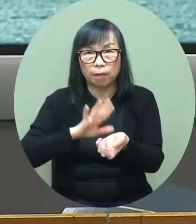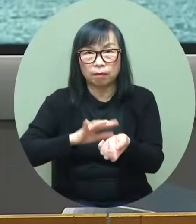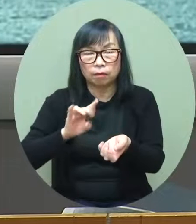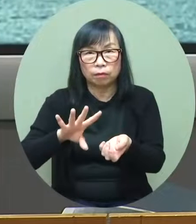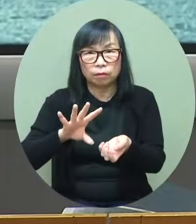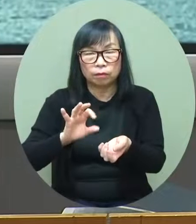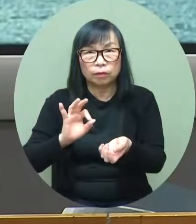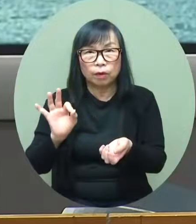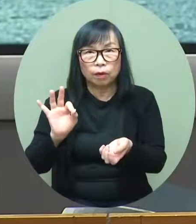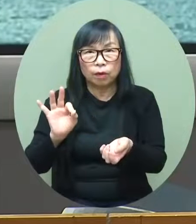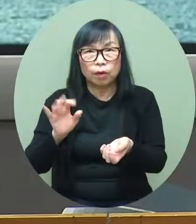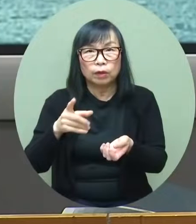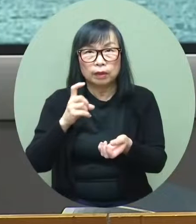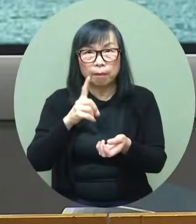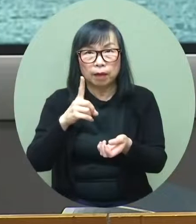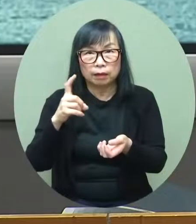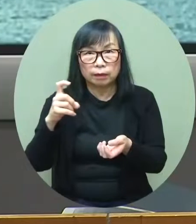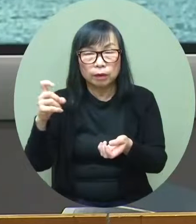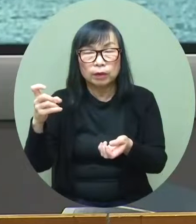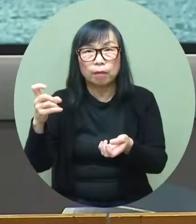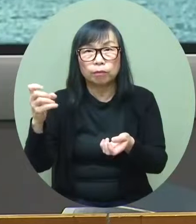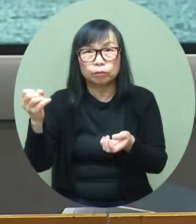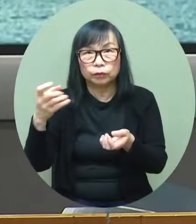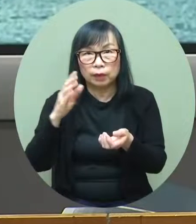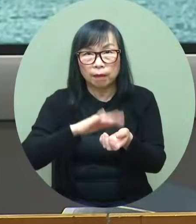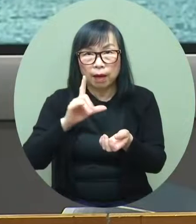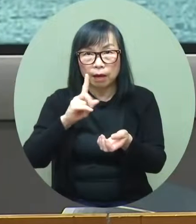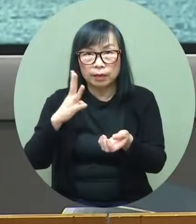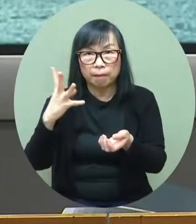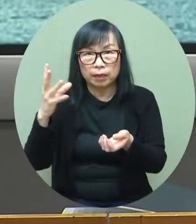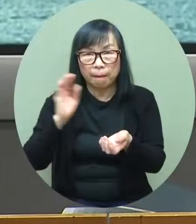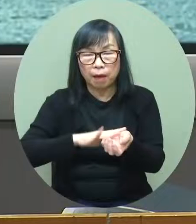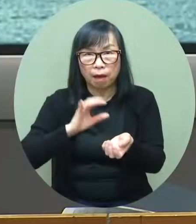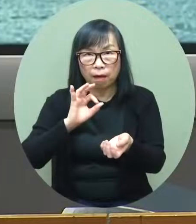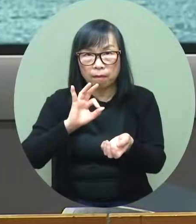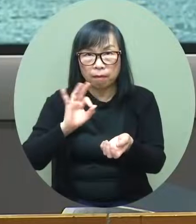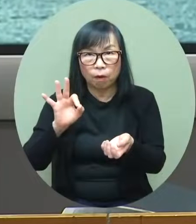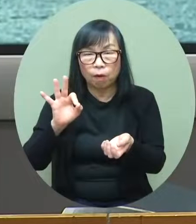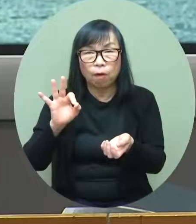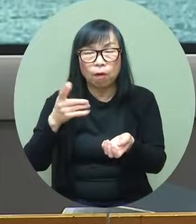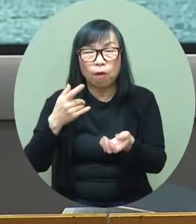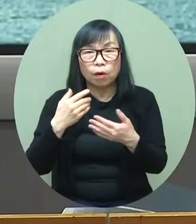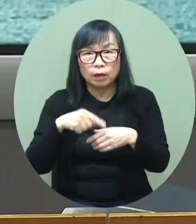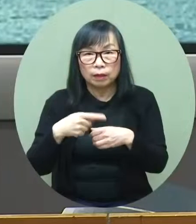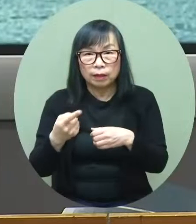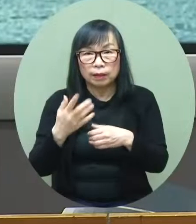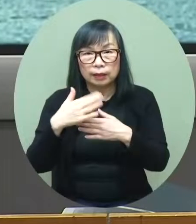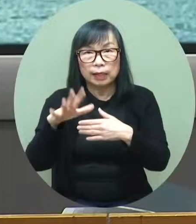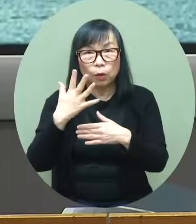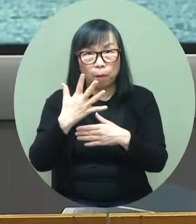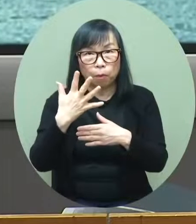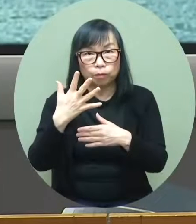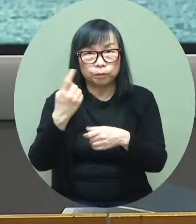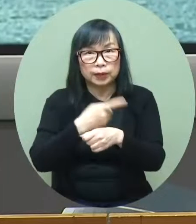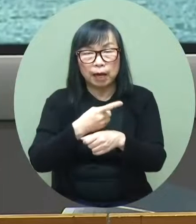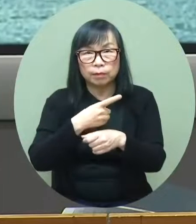案，198宗都是陰性的個案，即是 L452R 陰性，另外就是其他5宗是